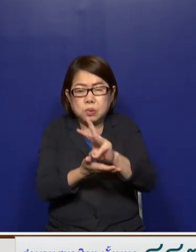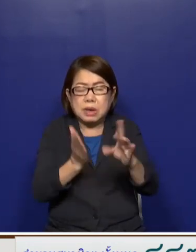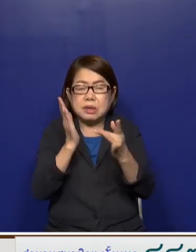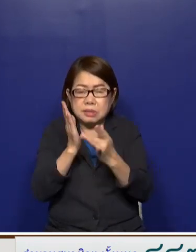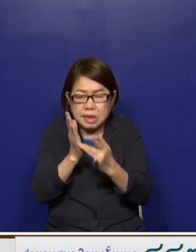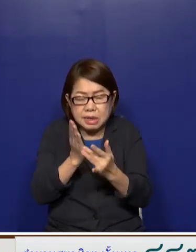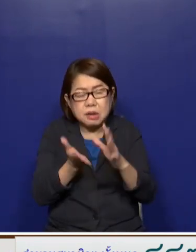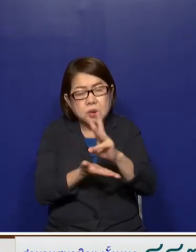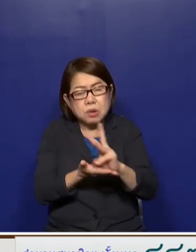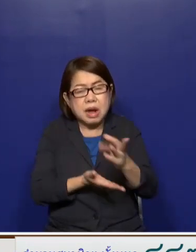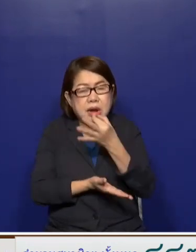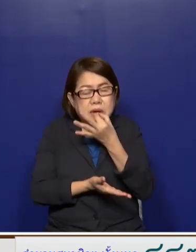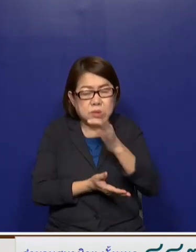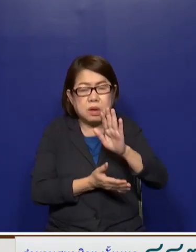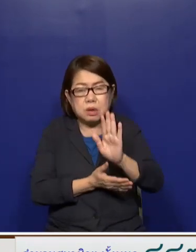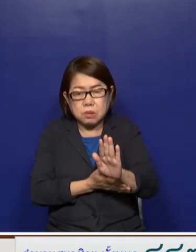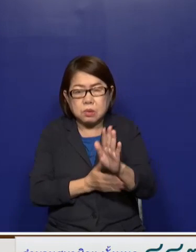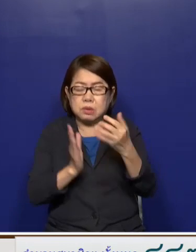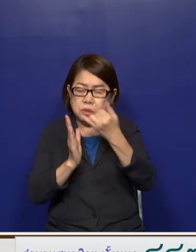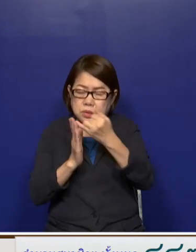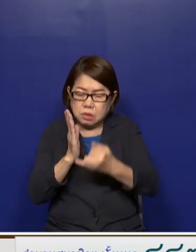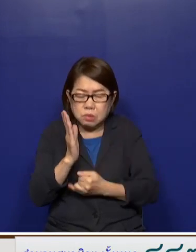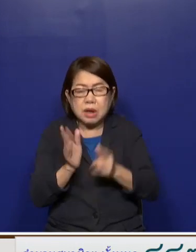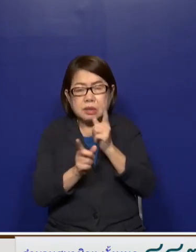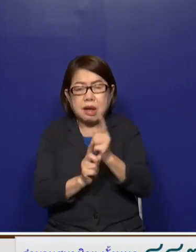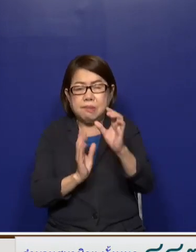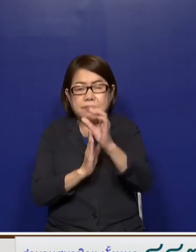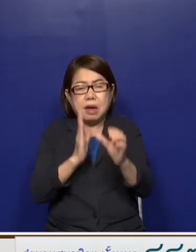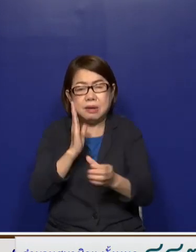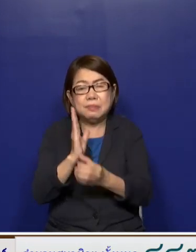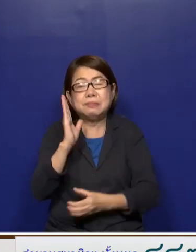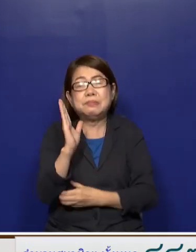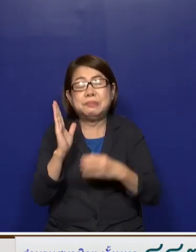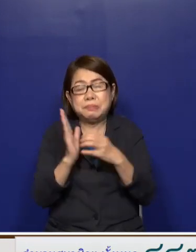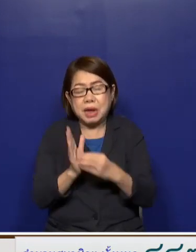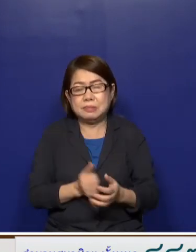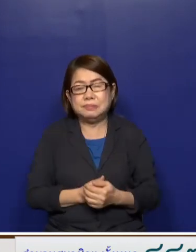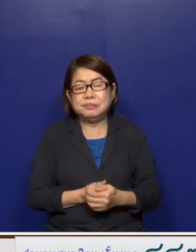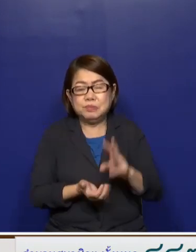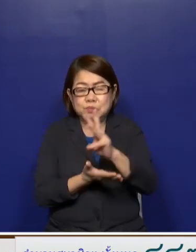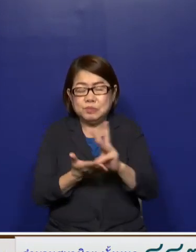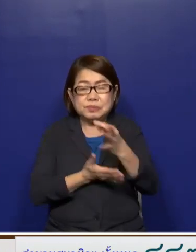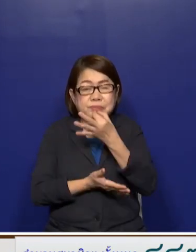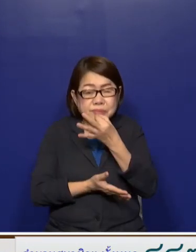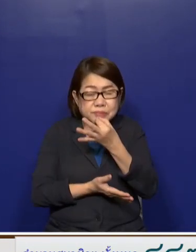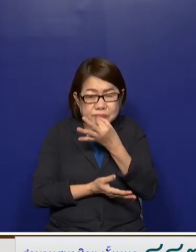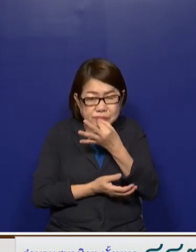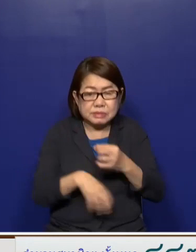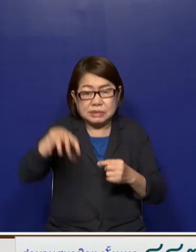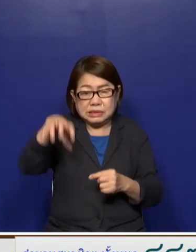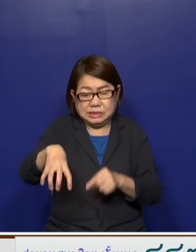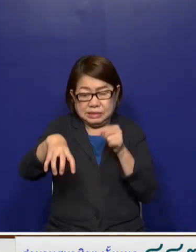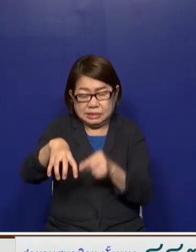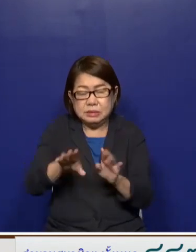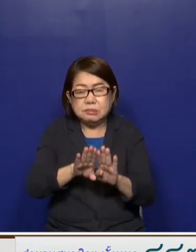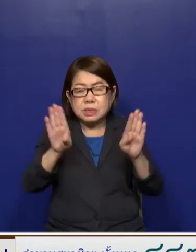อาชีวะในแต่ละพื้นที่ของภูมิภาคแล้วก็ใช้วิทยาลัยนั่นแหละเป็นสถานที่สำหรับรับนักศึกษ